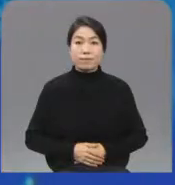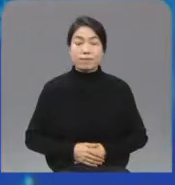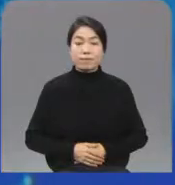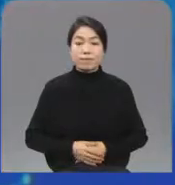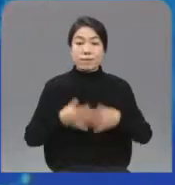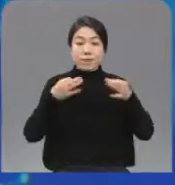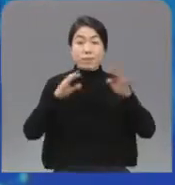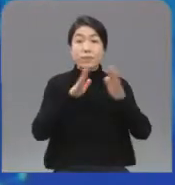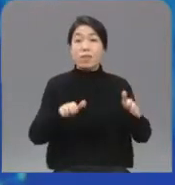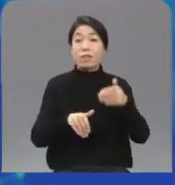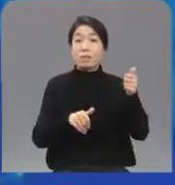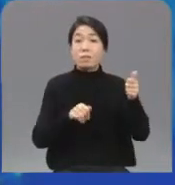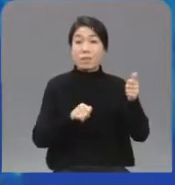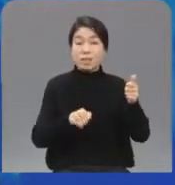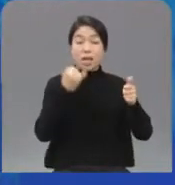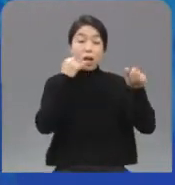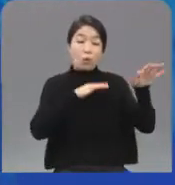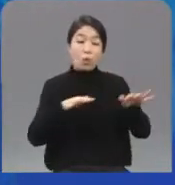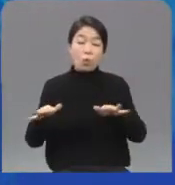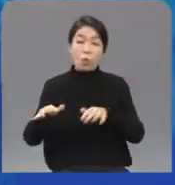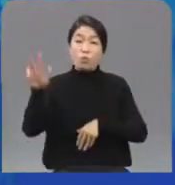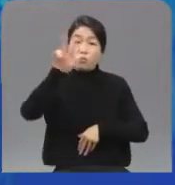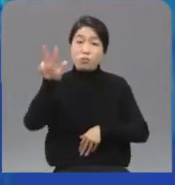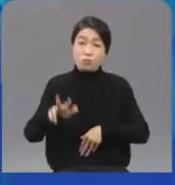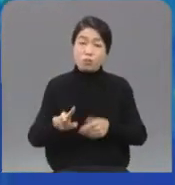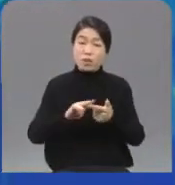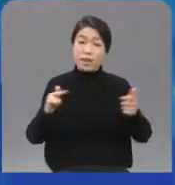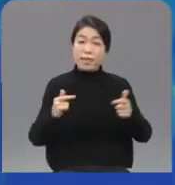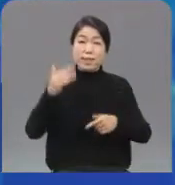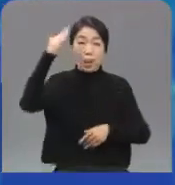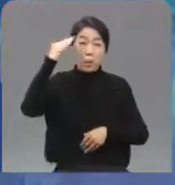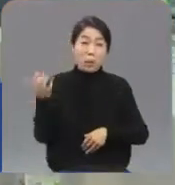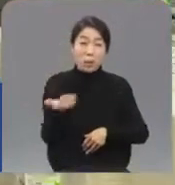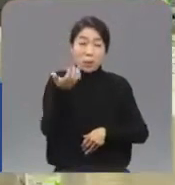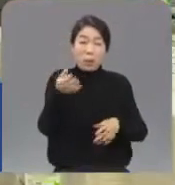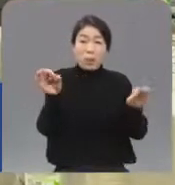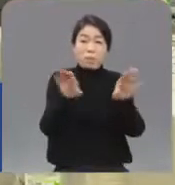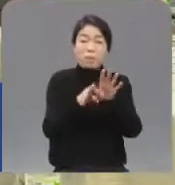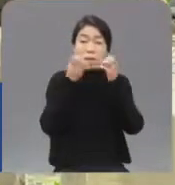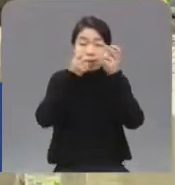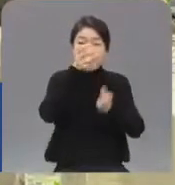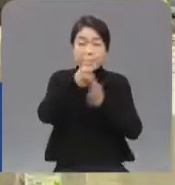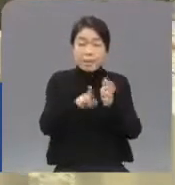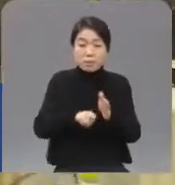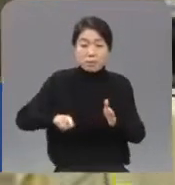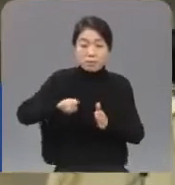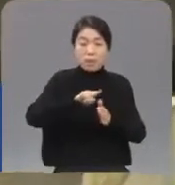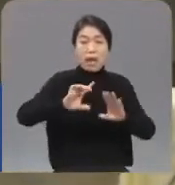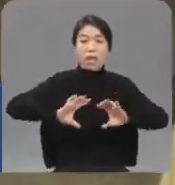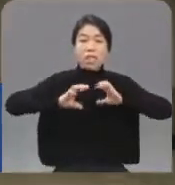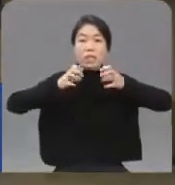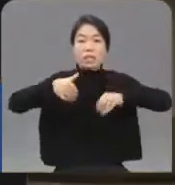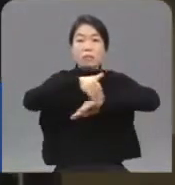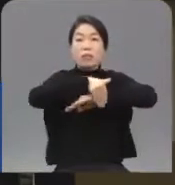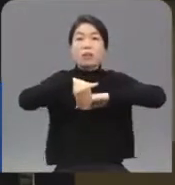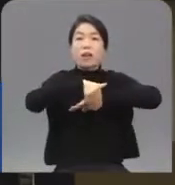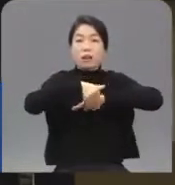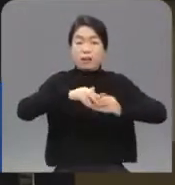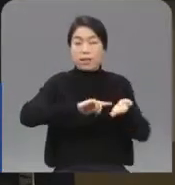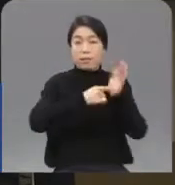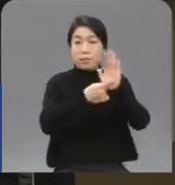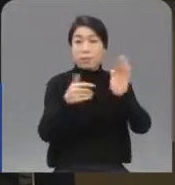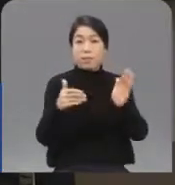김영록 전남지사가 해상 폭력 등 탄소 중립 신산업을 선도하는 글로벌 전남 전략을 발표했습니다